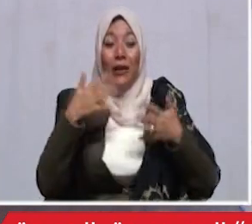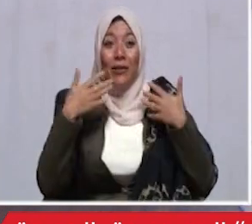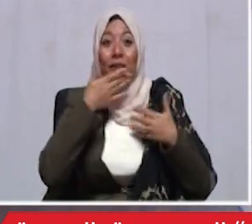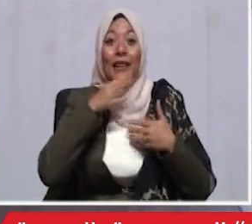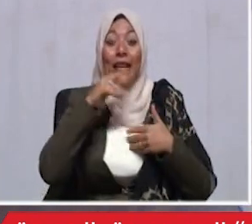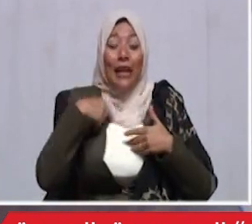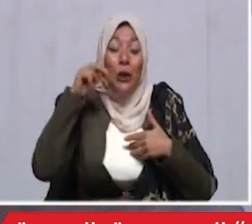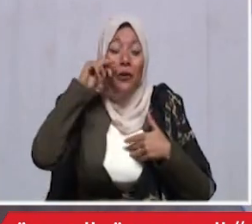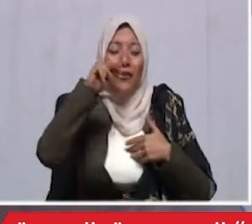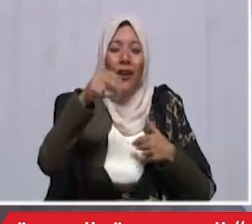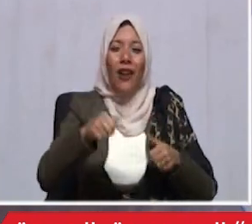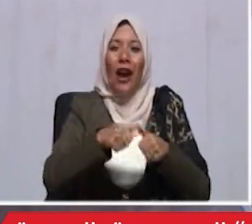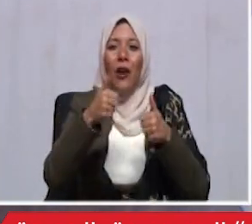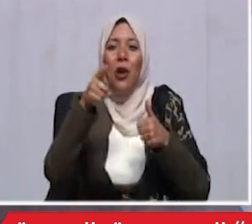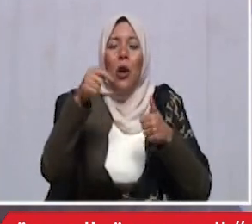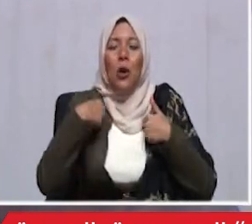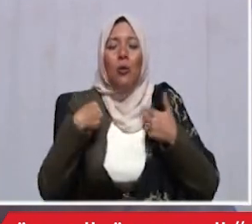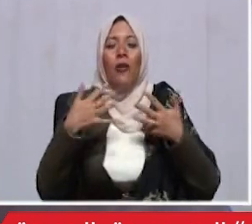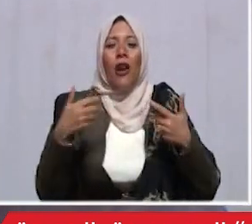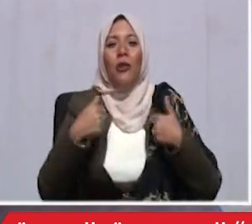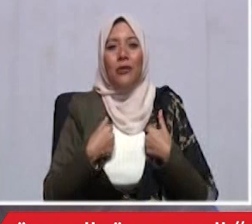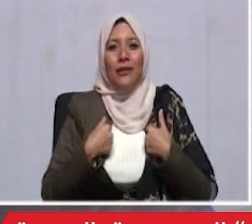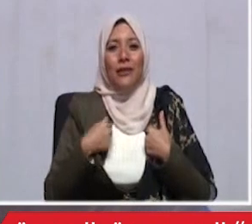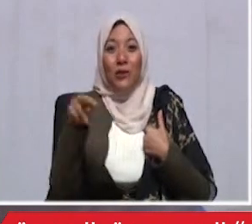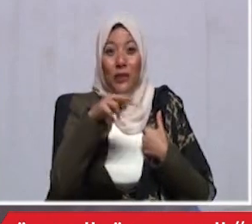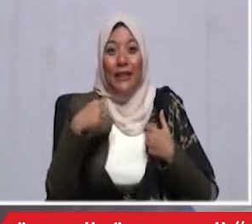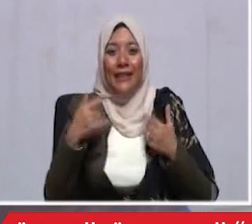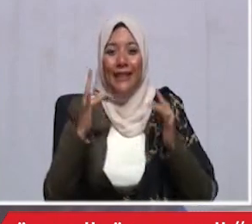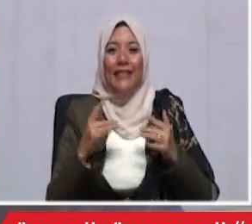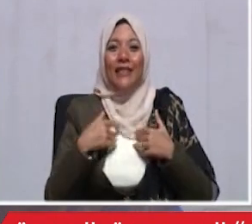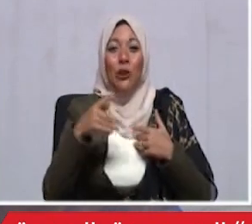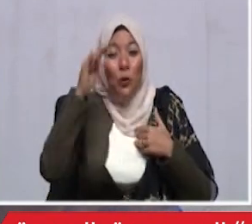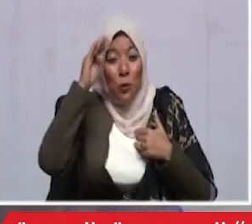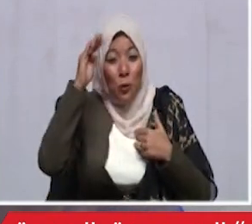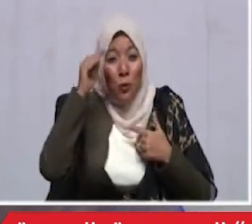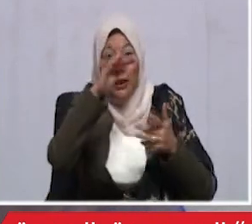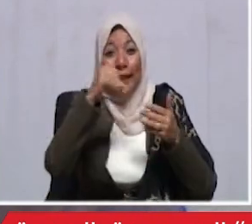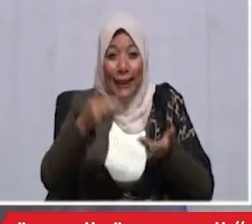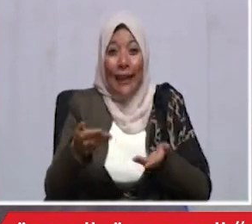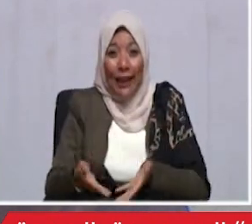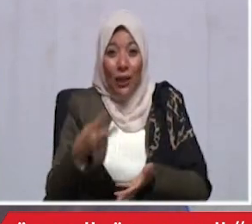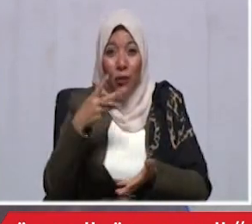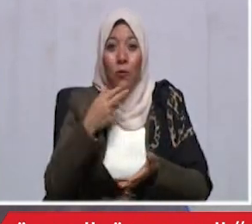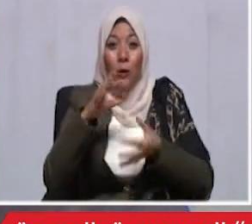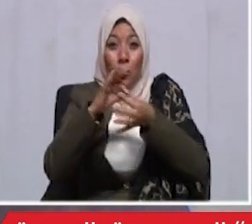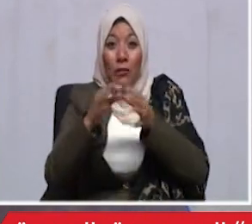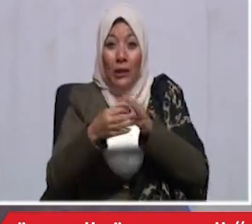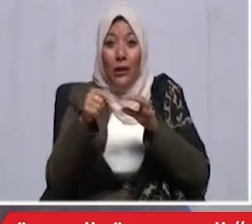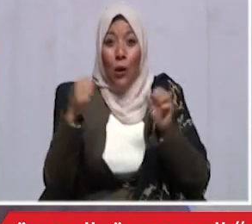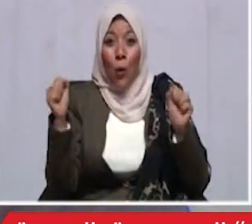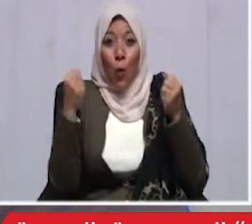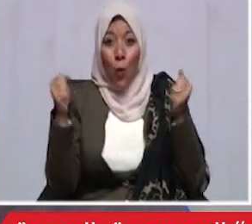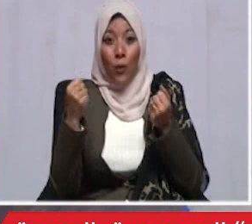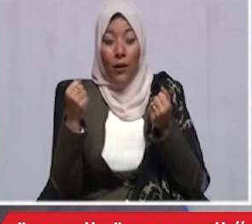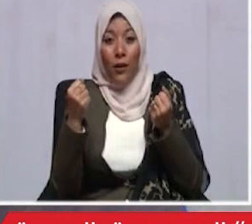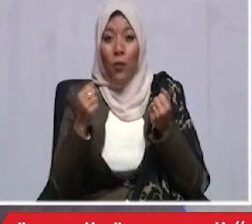احنا شفنا حضرتك. لا ده انتوا اللي اسعدتوني والله بجد، انتوا كده اسعدتوني، وبتشكر ليك انك انت جيت، وشكرا لمؤسسه الجور والاستاذ